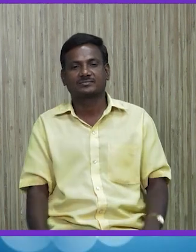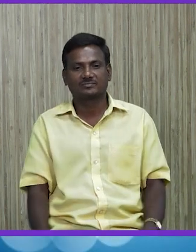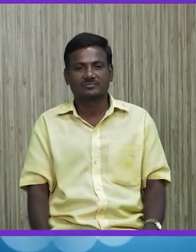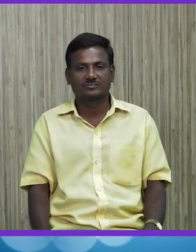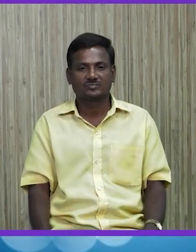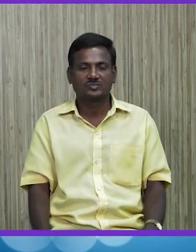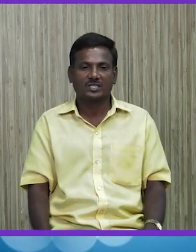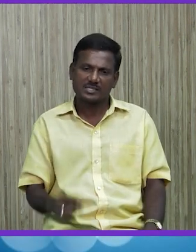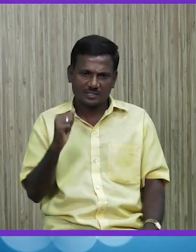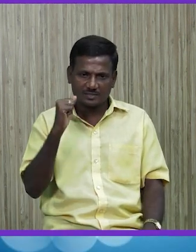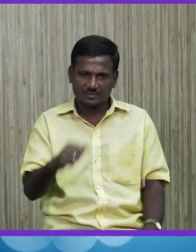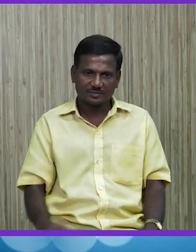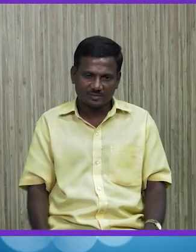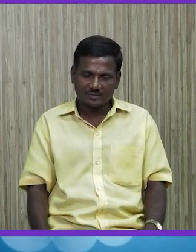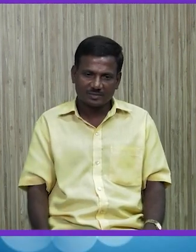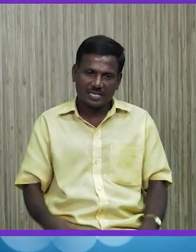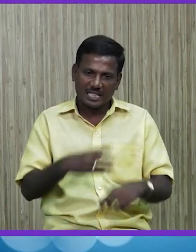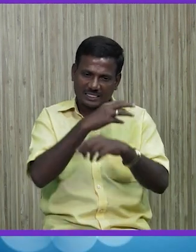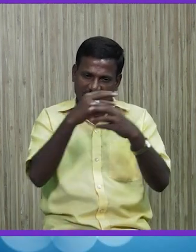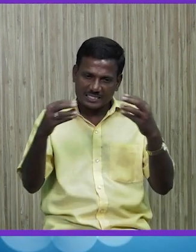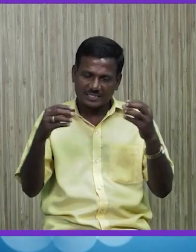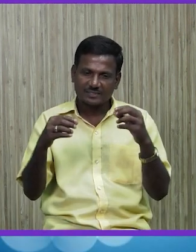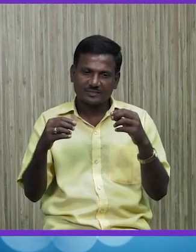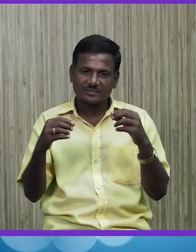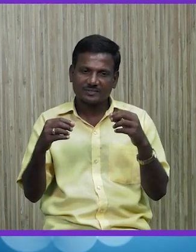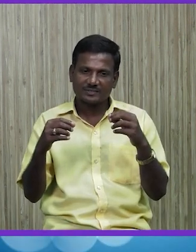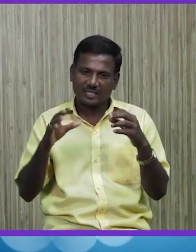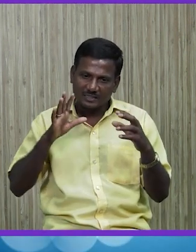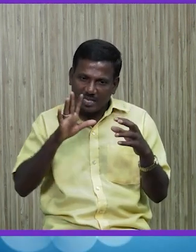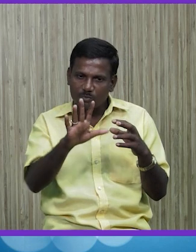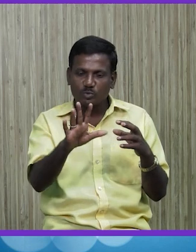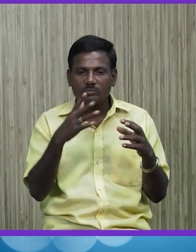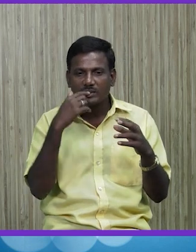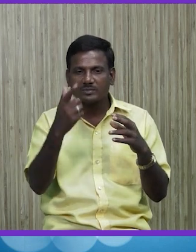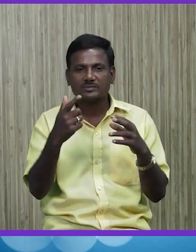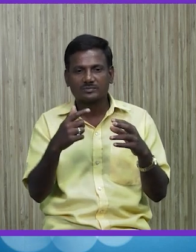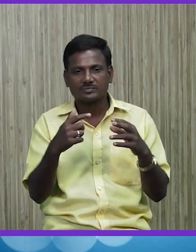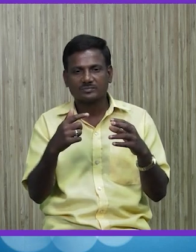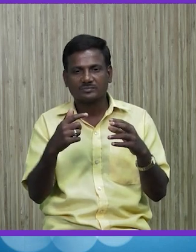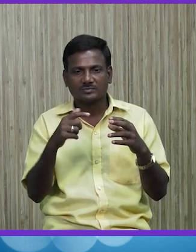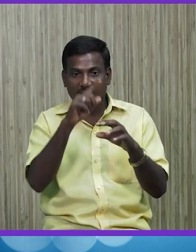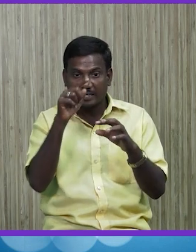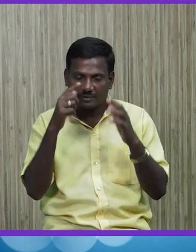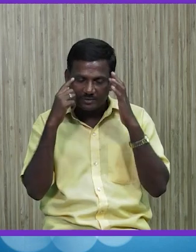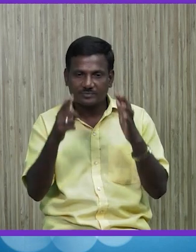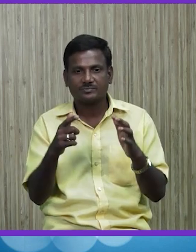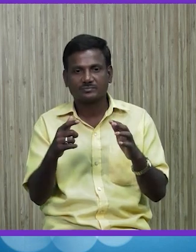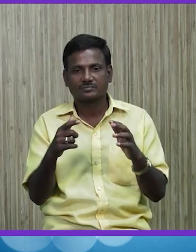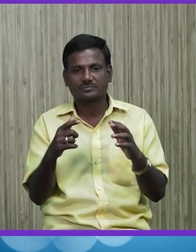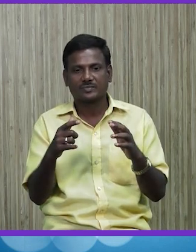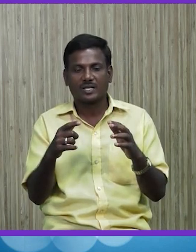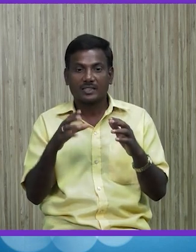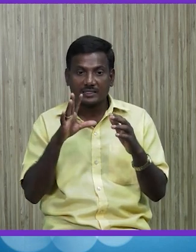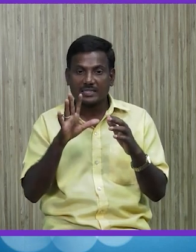சேரி தசைகளால், தலய முடியுமாம் என்ற கேல்வி இருந்தால்,